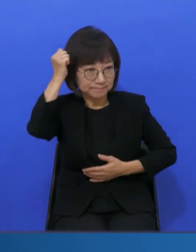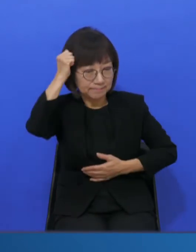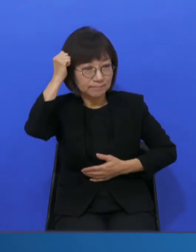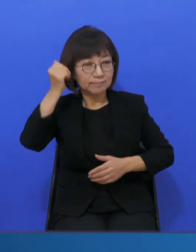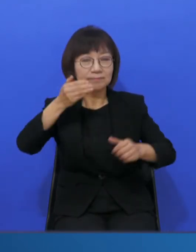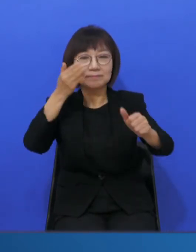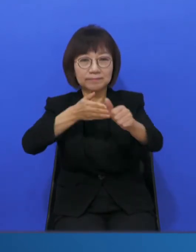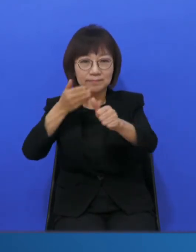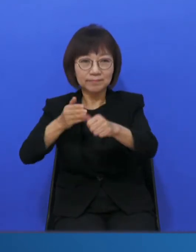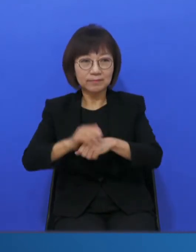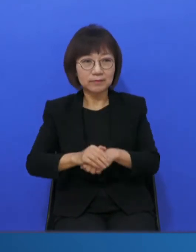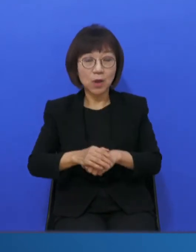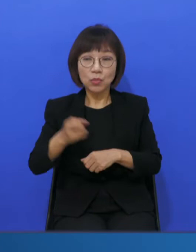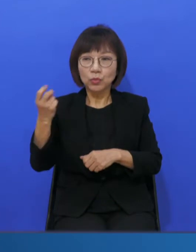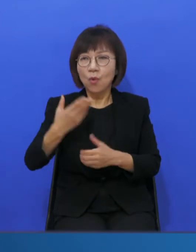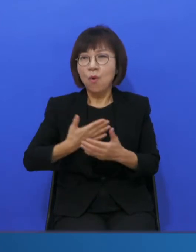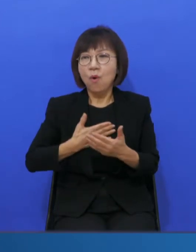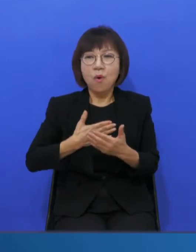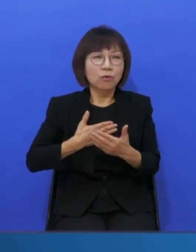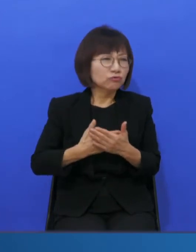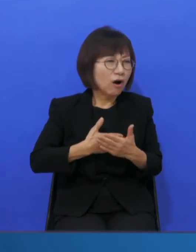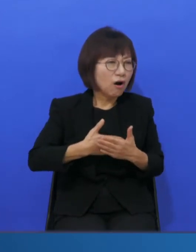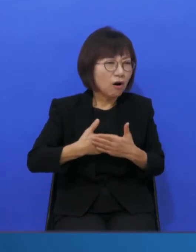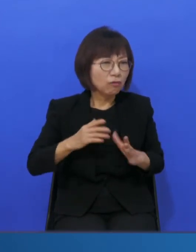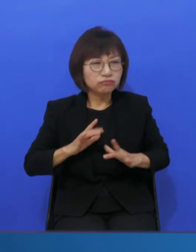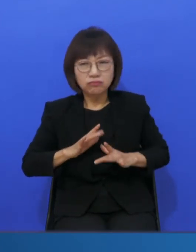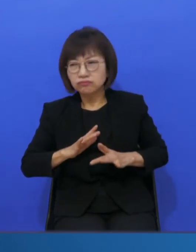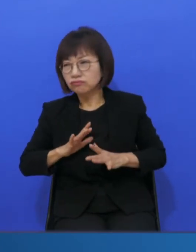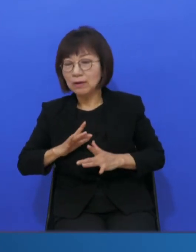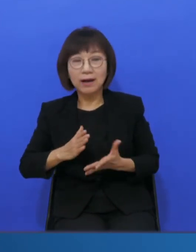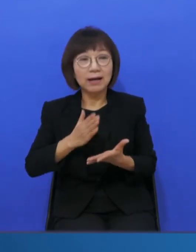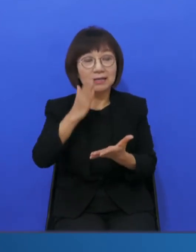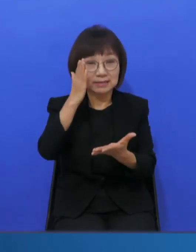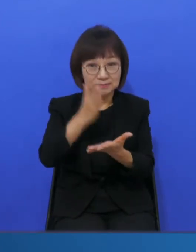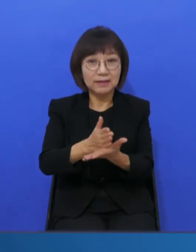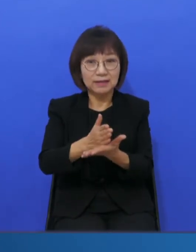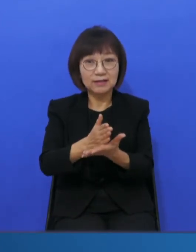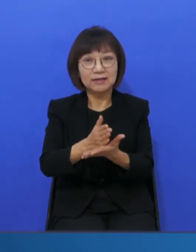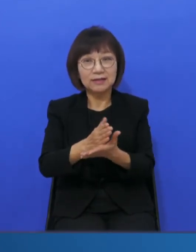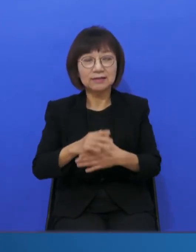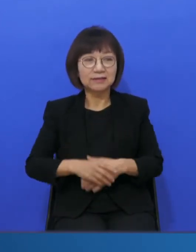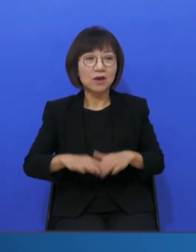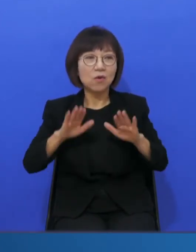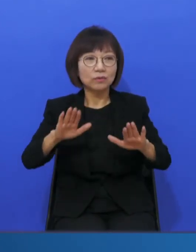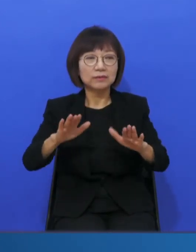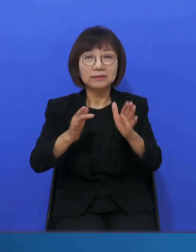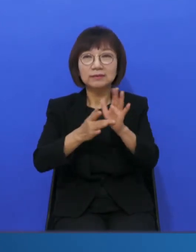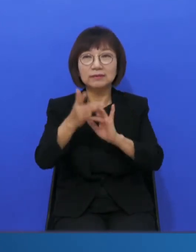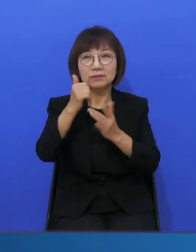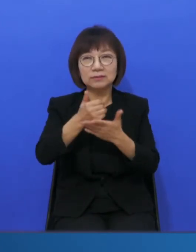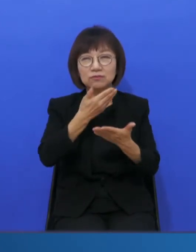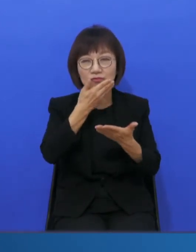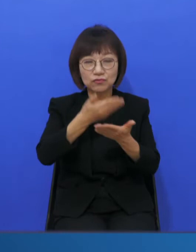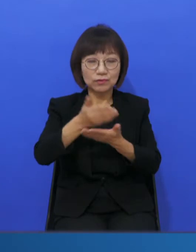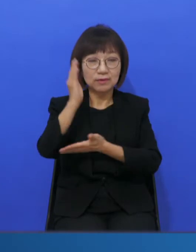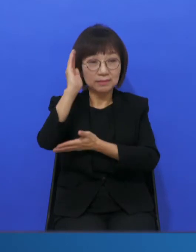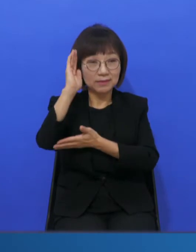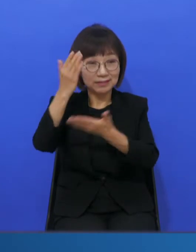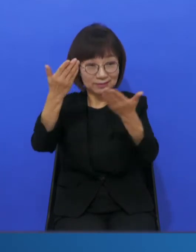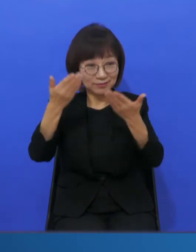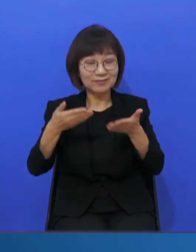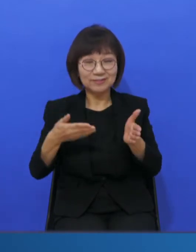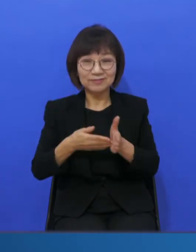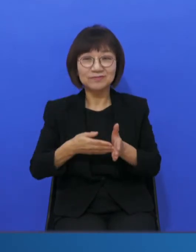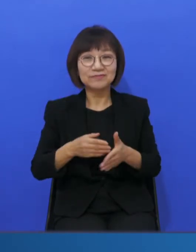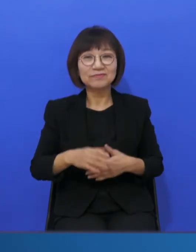remember. 두려워 말라. Do not be afraid. 굉장히 중요한 메시지를 지금 주님께서 주고 계시는 거예요. Right now, the Lord is giving to us a very